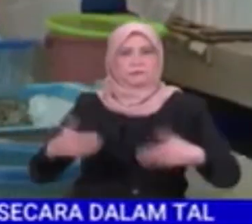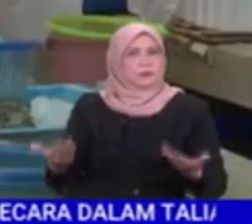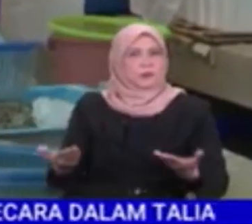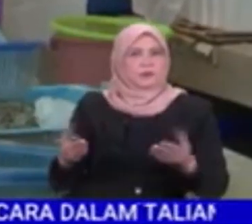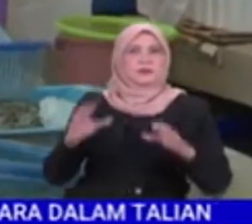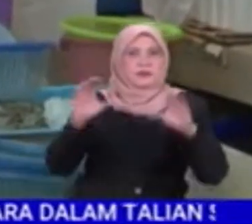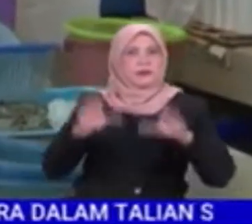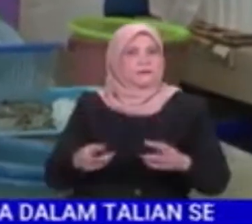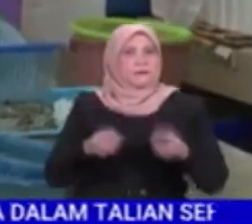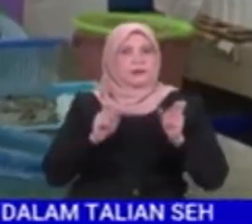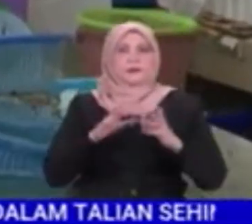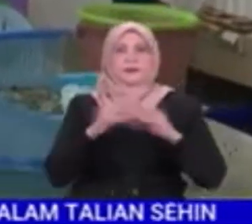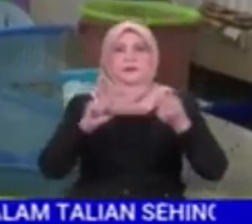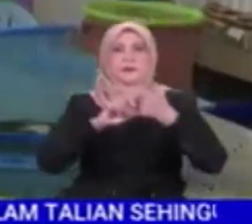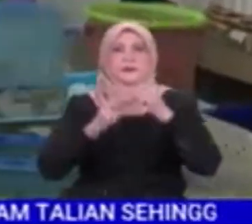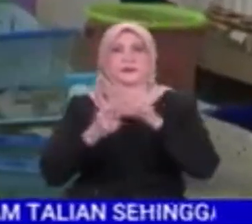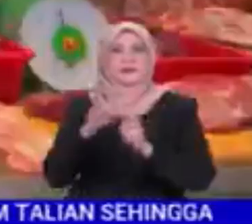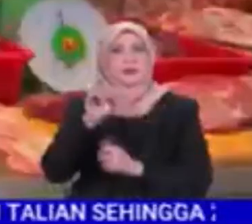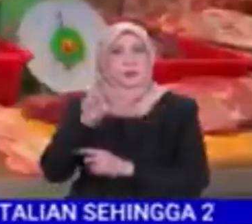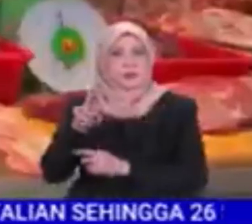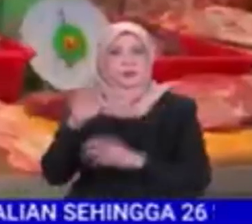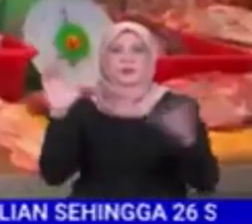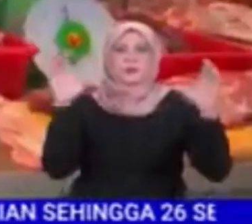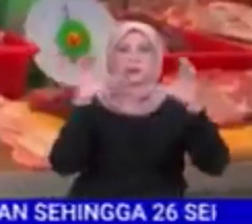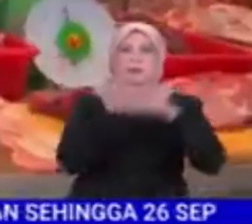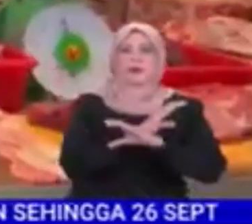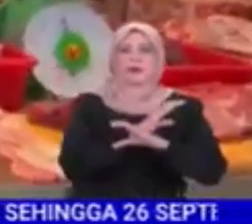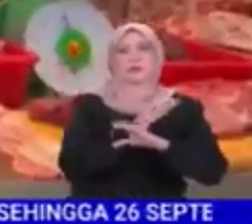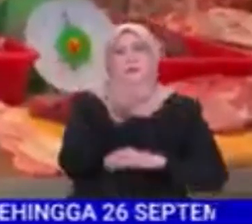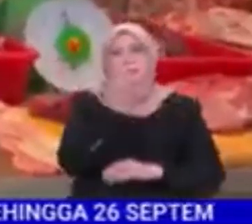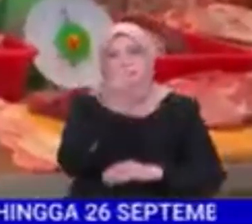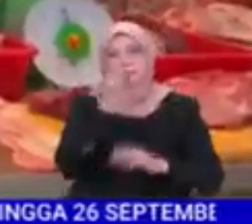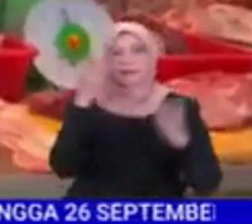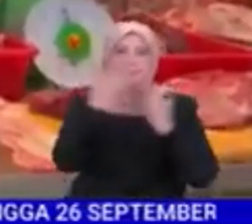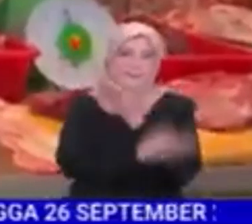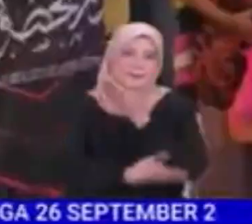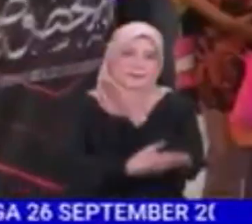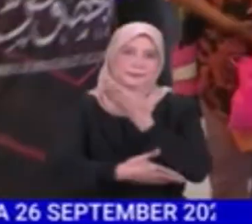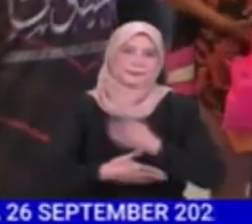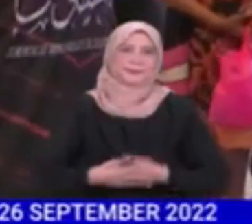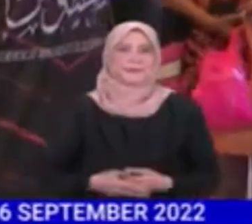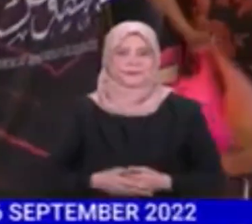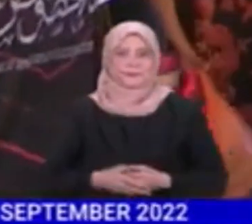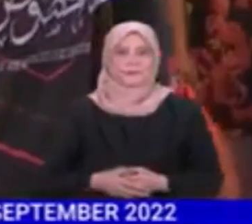langkah segera dalam menangani isu dan sabaran security makanan negara